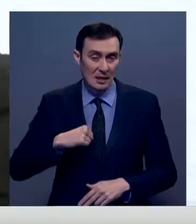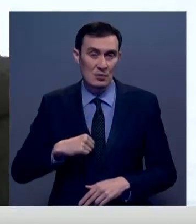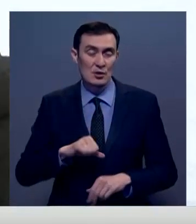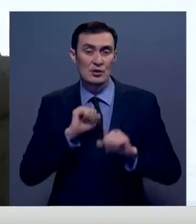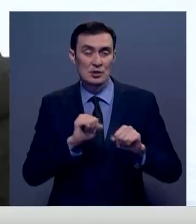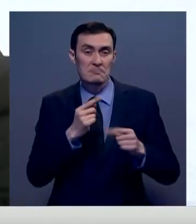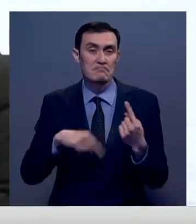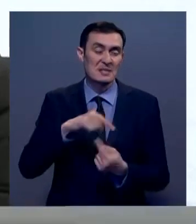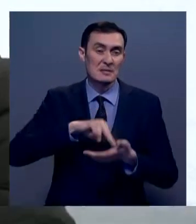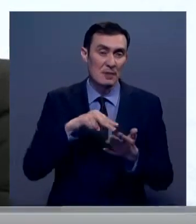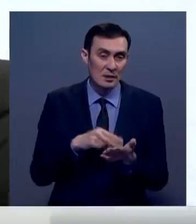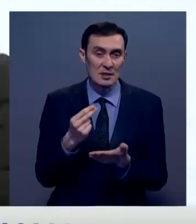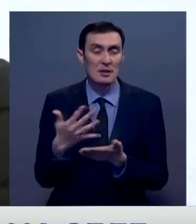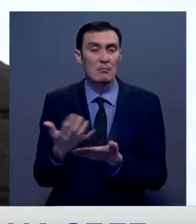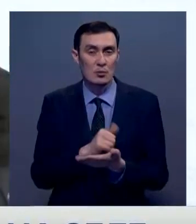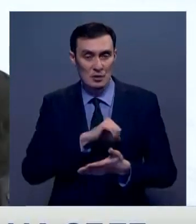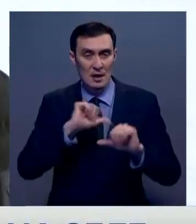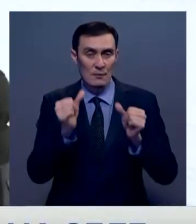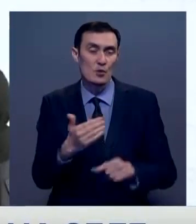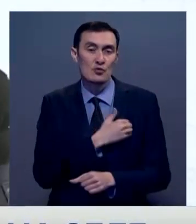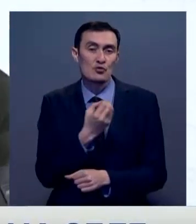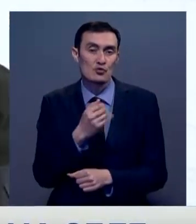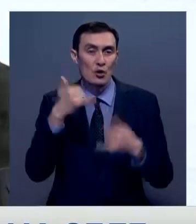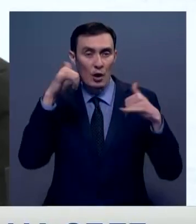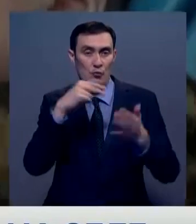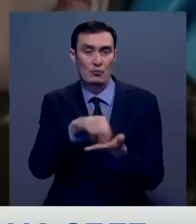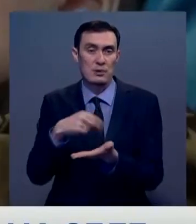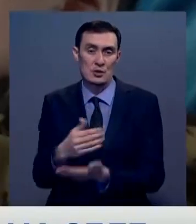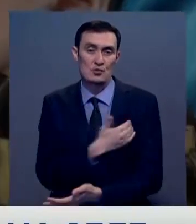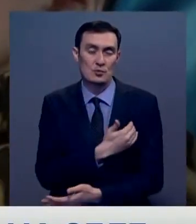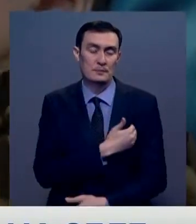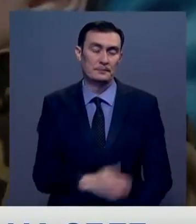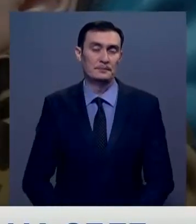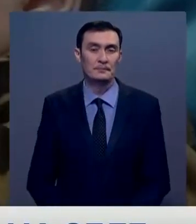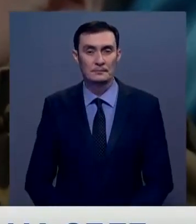защитил бизнес-проект. Деньги уже получил, хочу еще коров купить.